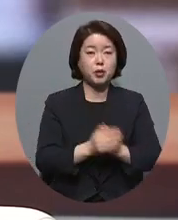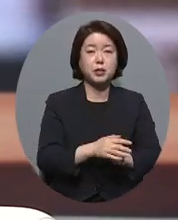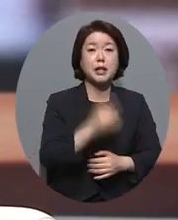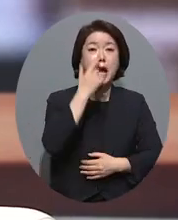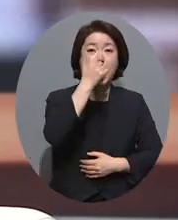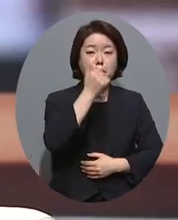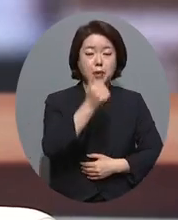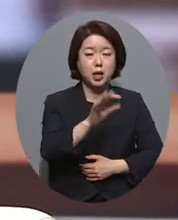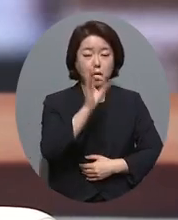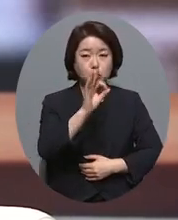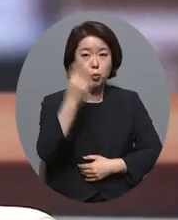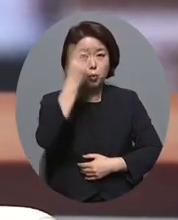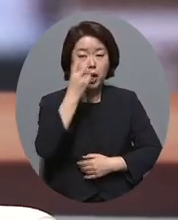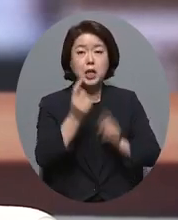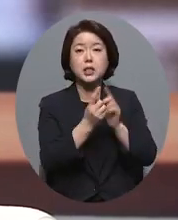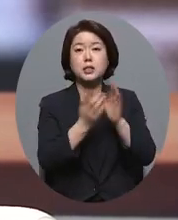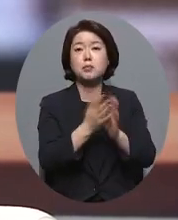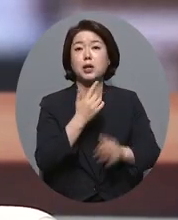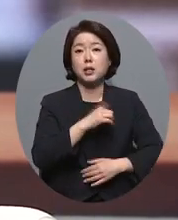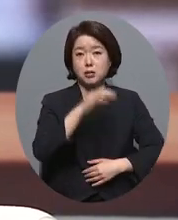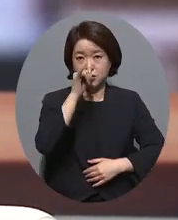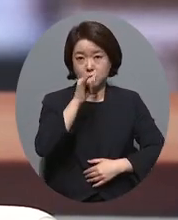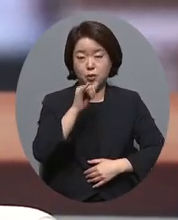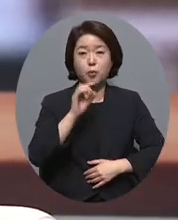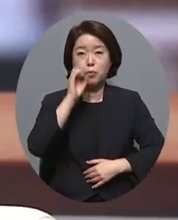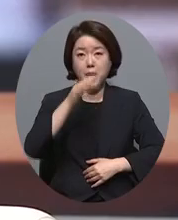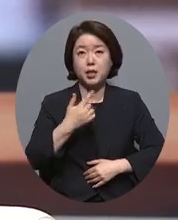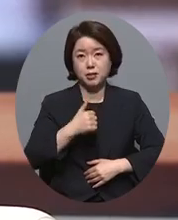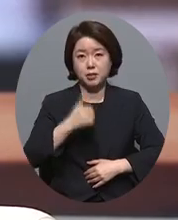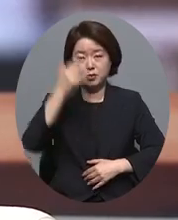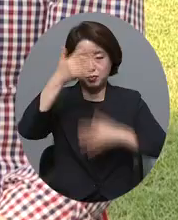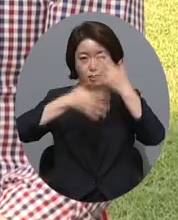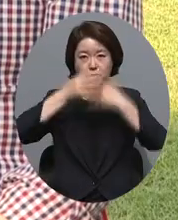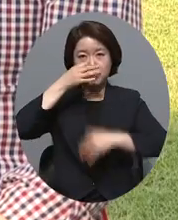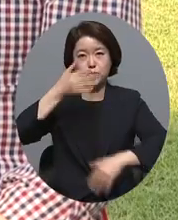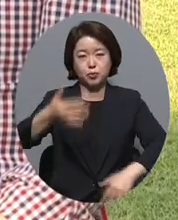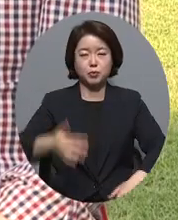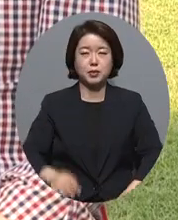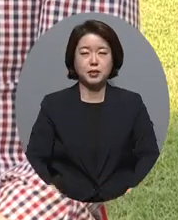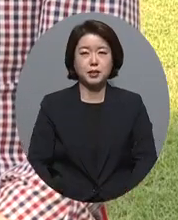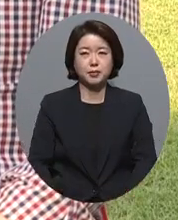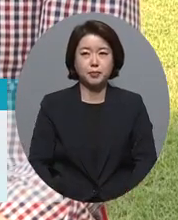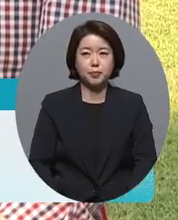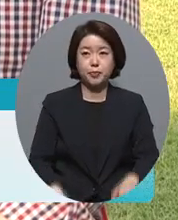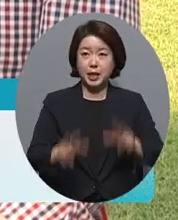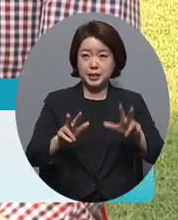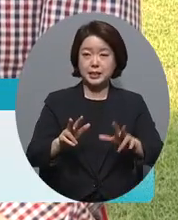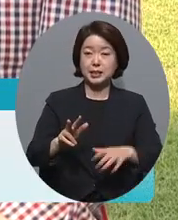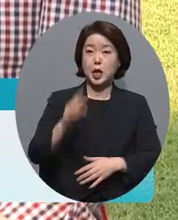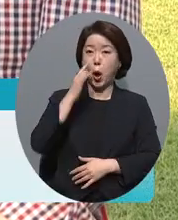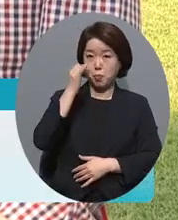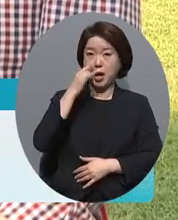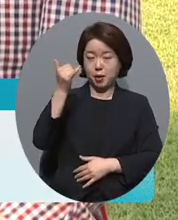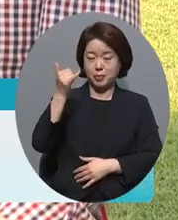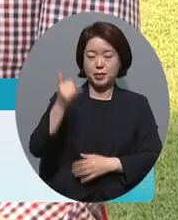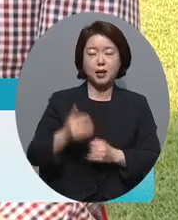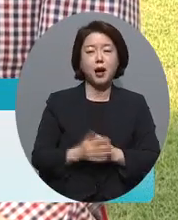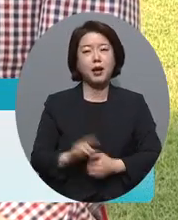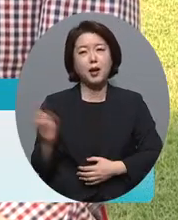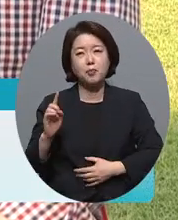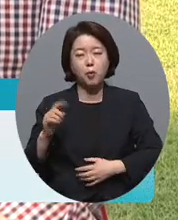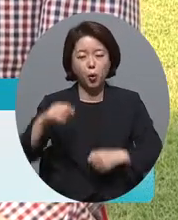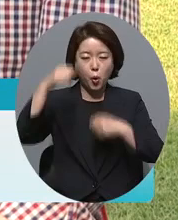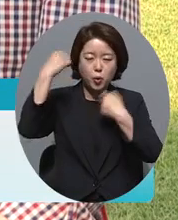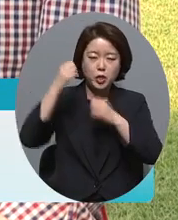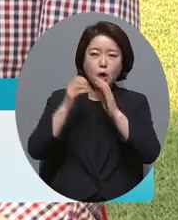돈 관리를 직접 했다라고 말을 했던 적도 있습니다 그 목소리 한번 들어보시죠 지금도 엄마 아버지가 연예인